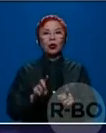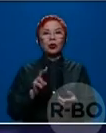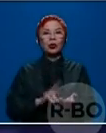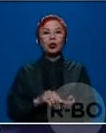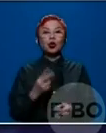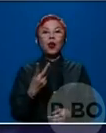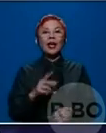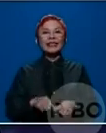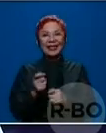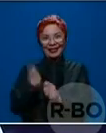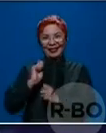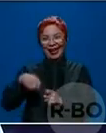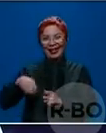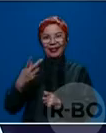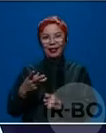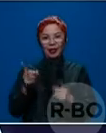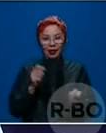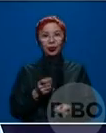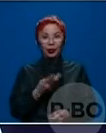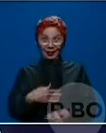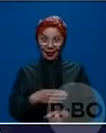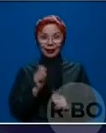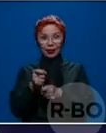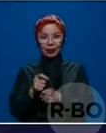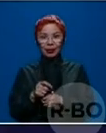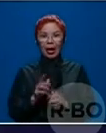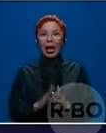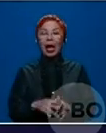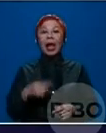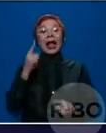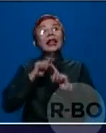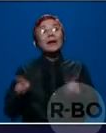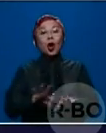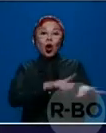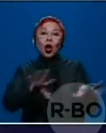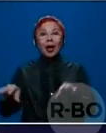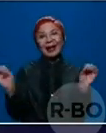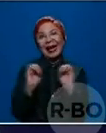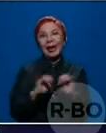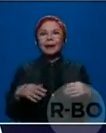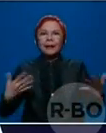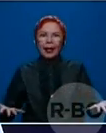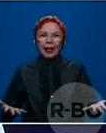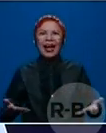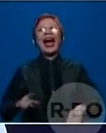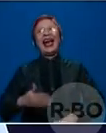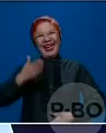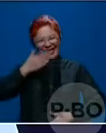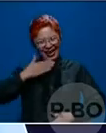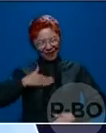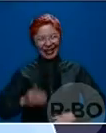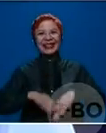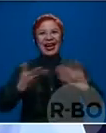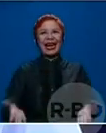kailnya ikan dan kail baik diberikan tapi jika kolamnya masih ada bagian kami menyiapkan memastikan kolamnya